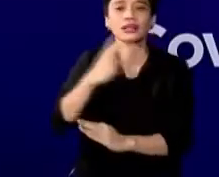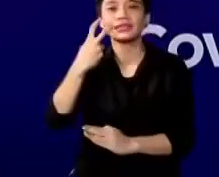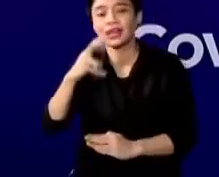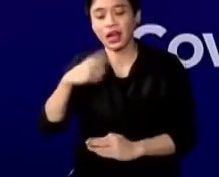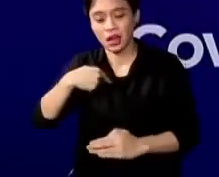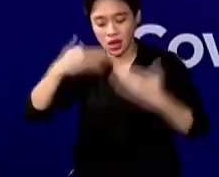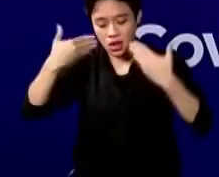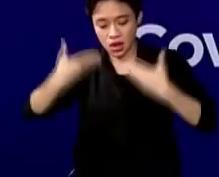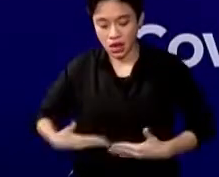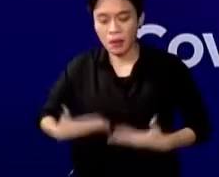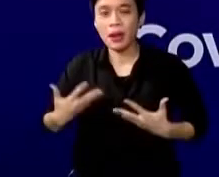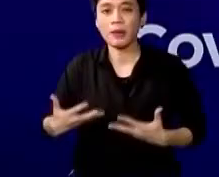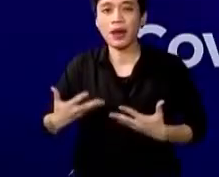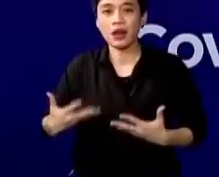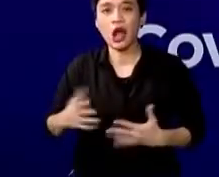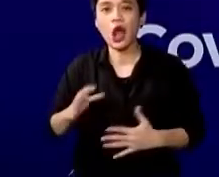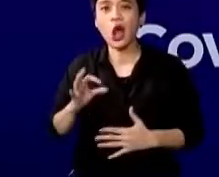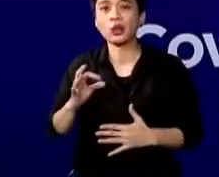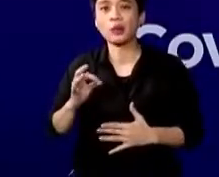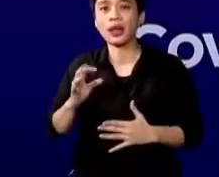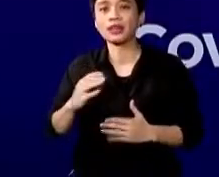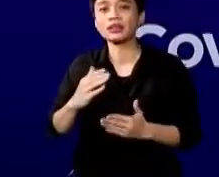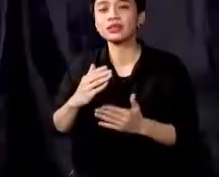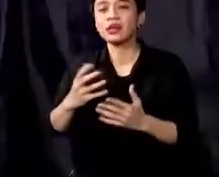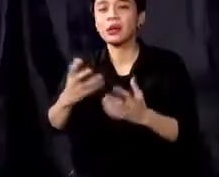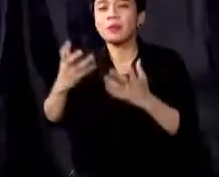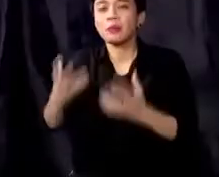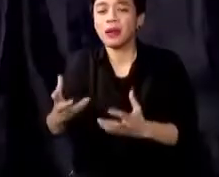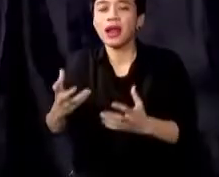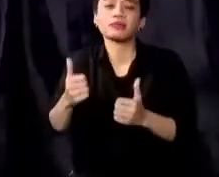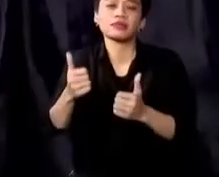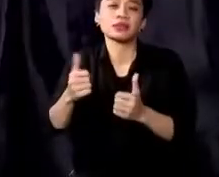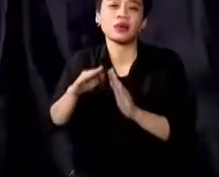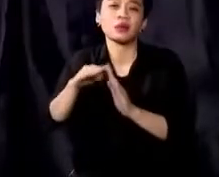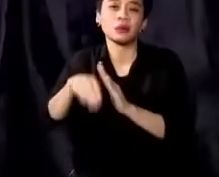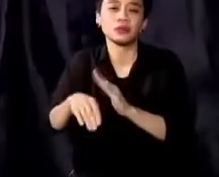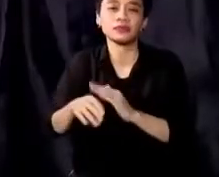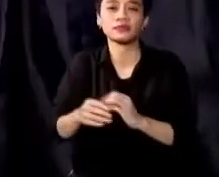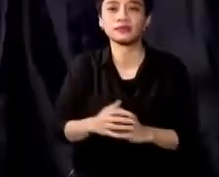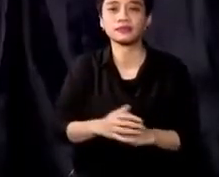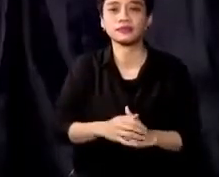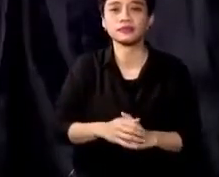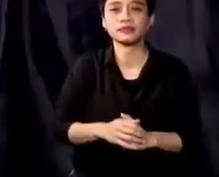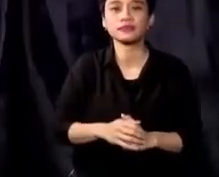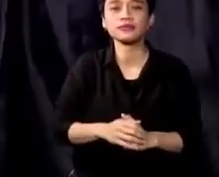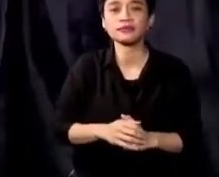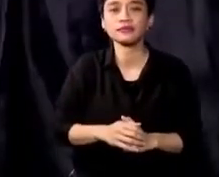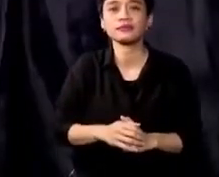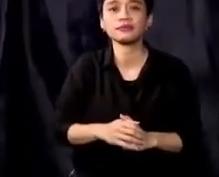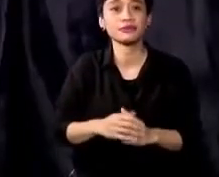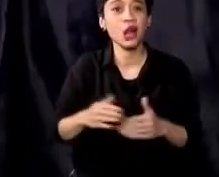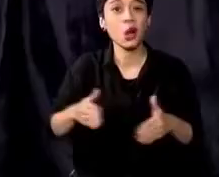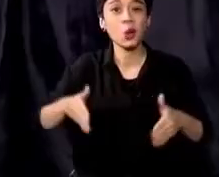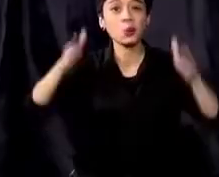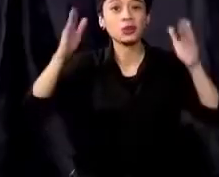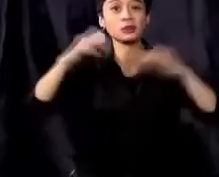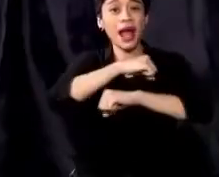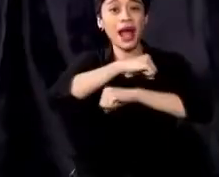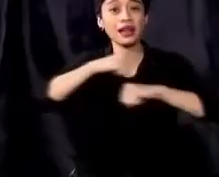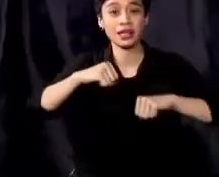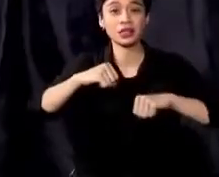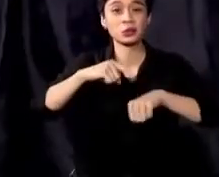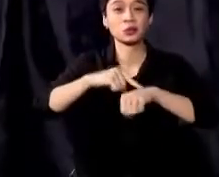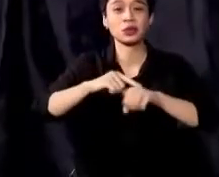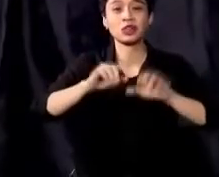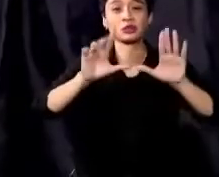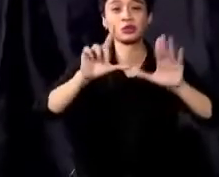akan lebih sedikit Baik terima kasih Dokter nah eh dokter tugas ini juga menarik Wisma Atlet sudah 10 bulan nah kira-kira